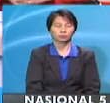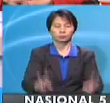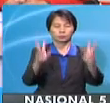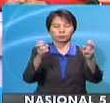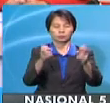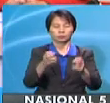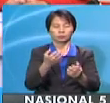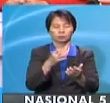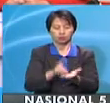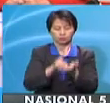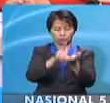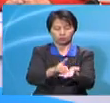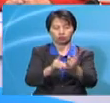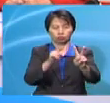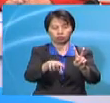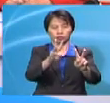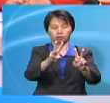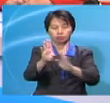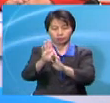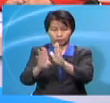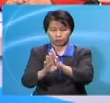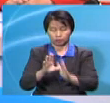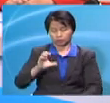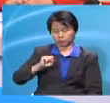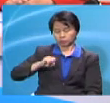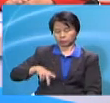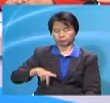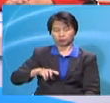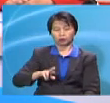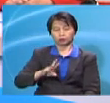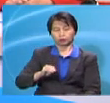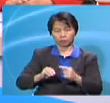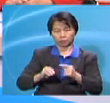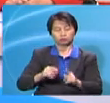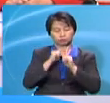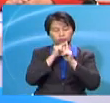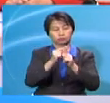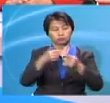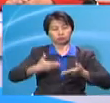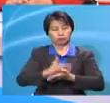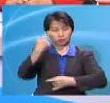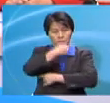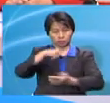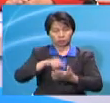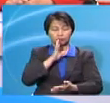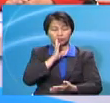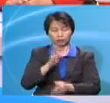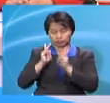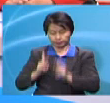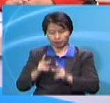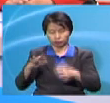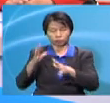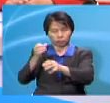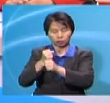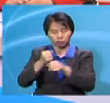isu Wang Derma rm2.6 bilion suruhanjaya pencegahan rasuah Malaysia sprm dalam kenyataan terbarunya hari ini menyatakan yang pihaknya telah